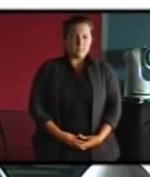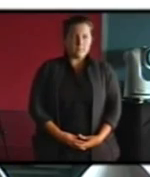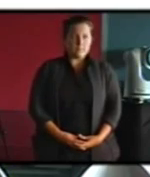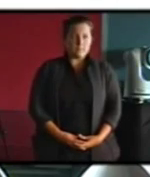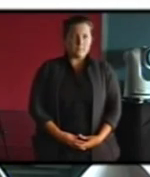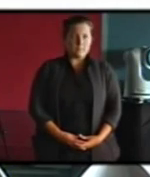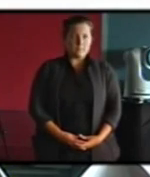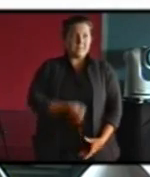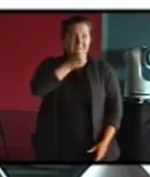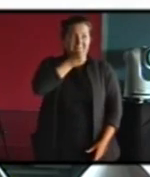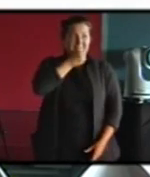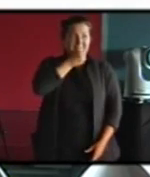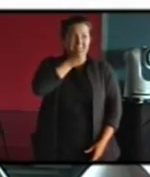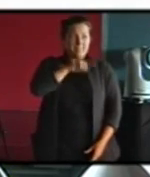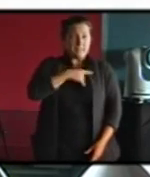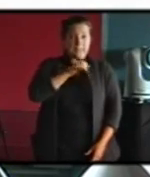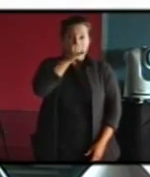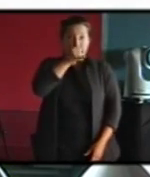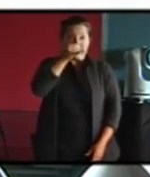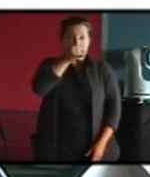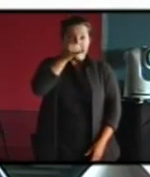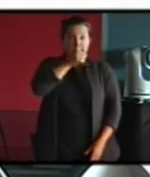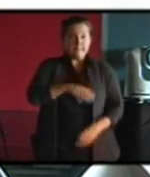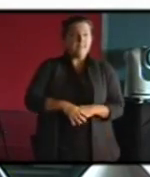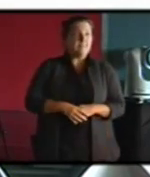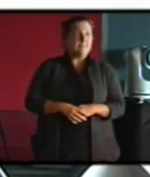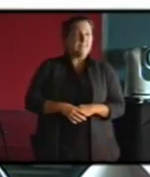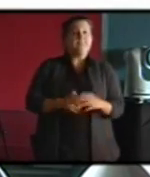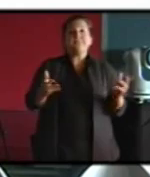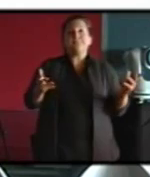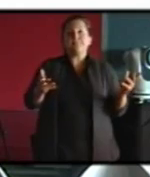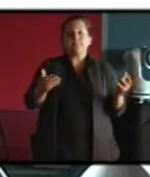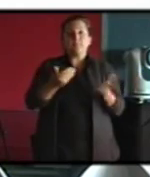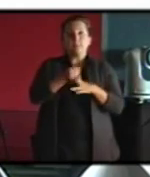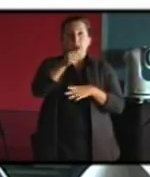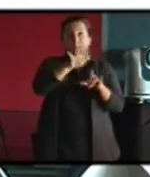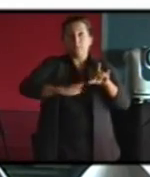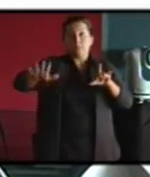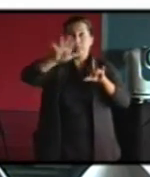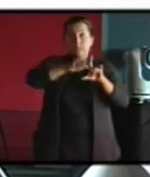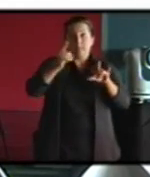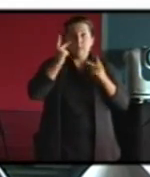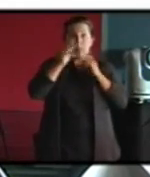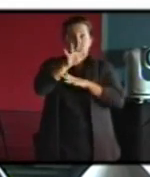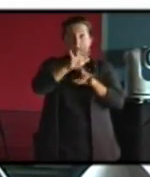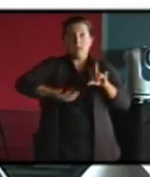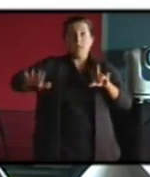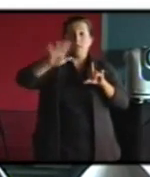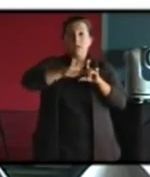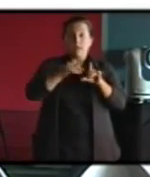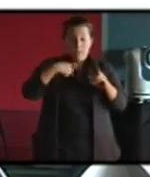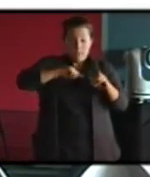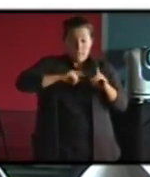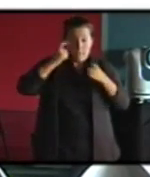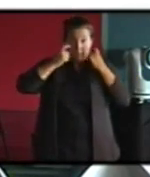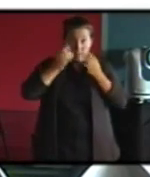Et bien parler dans le micro. Là, j'ai fait une bêtise, je crois. Tac. Donc voilà, donc c'est ce territoire-là. Donc aujourd'hui, nous, on réfléchit.